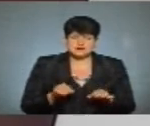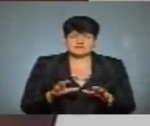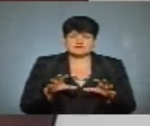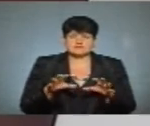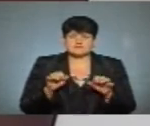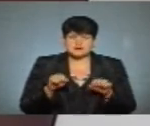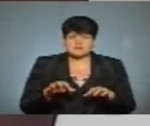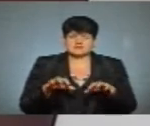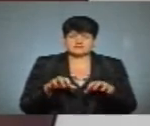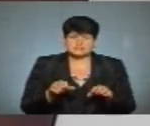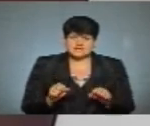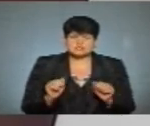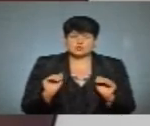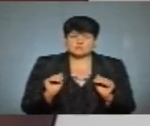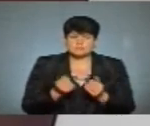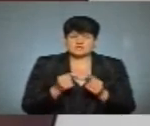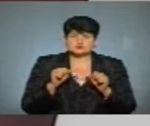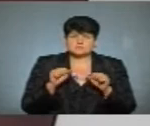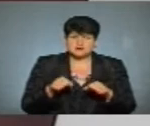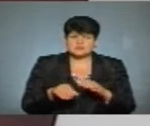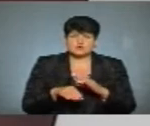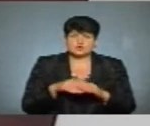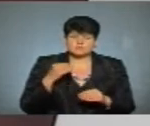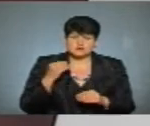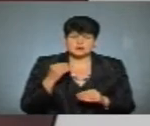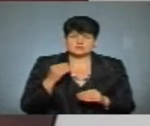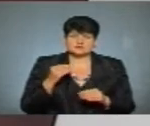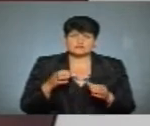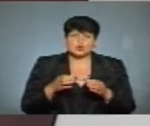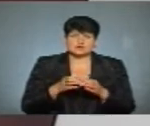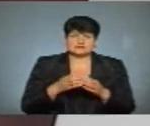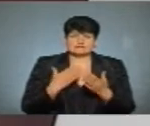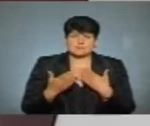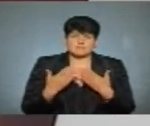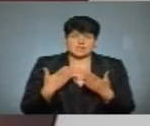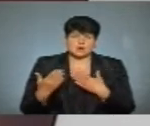власності та обмежує право брати участь у колективних переговорах.